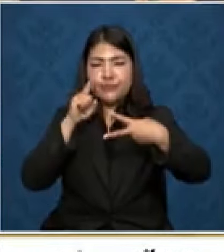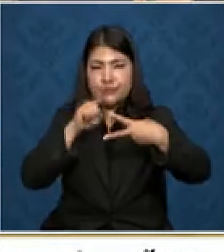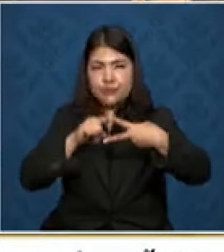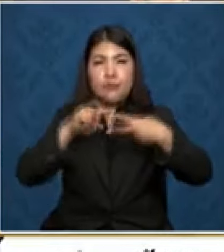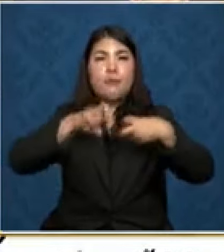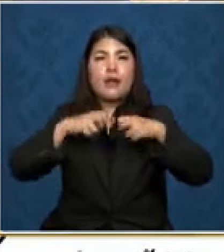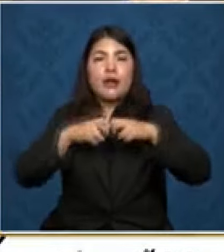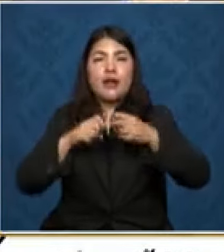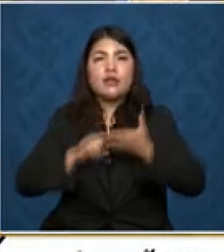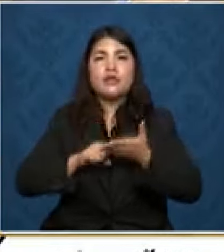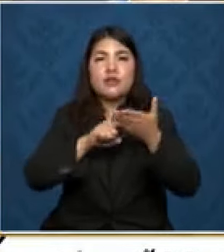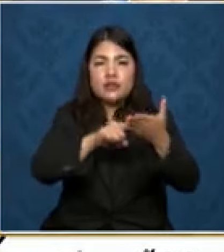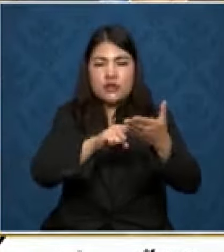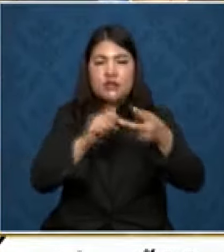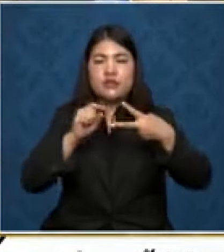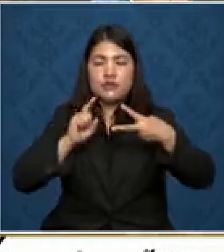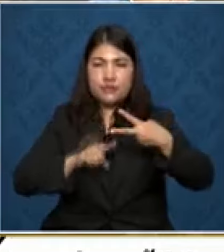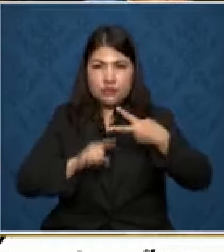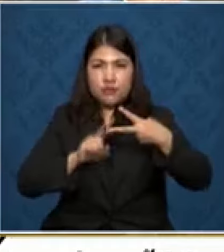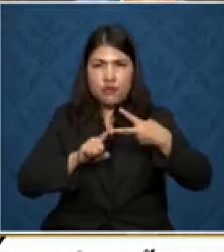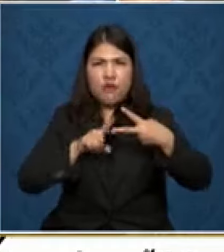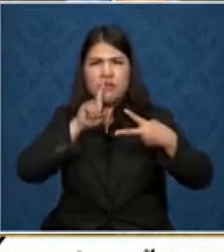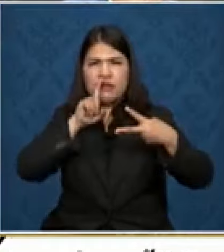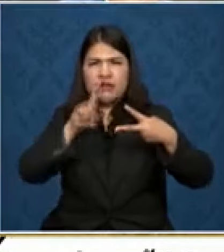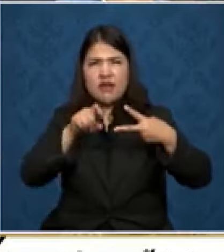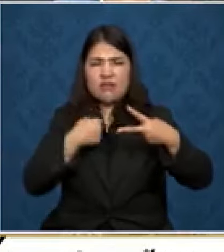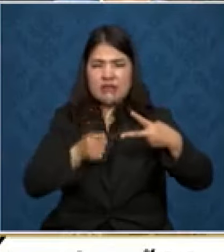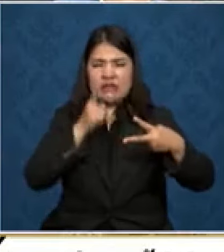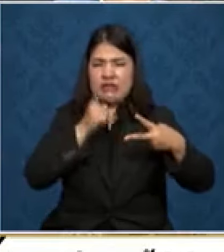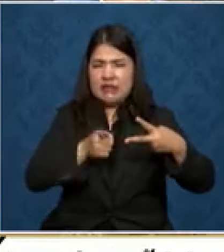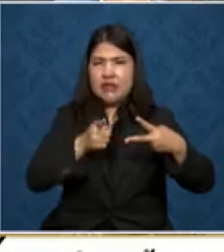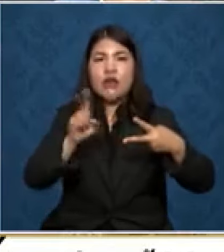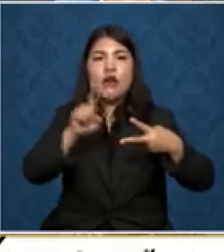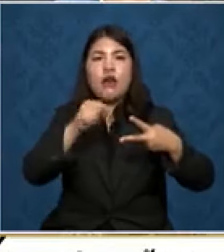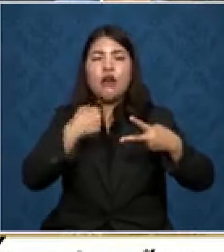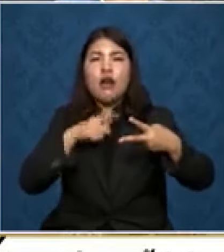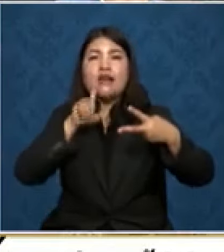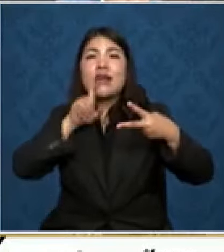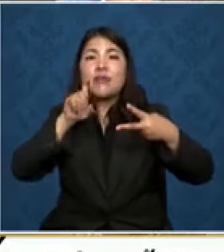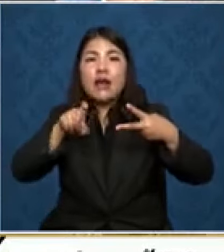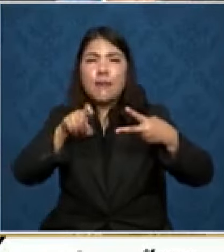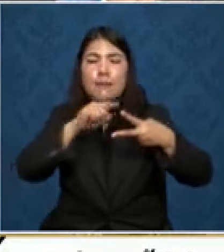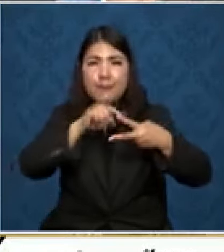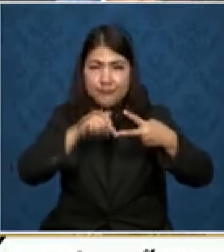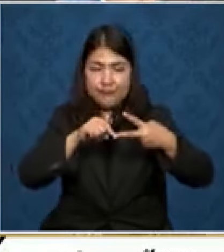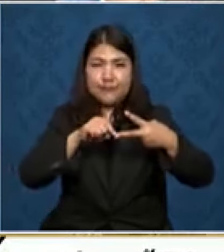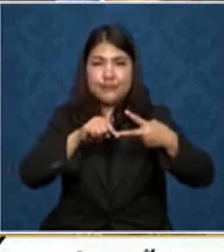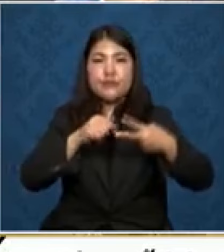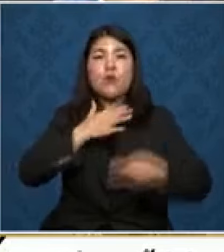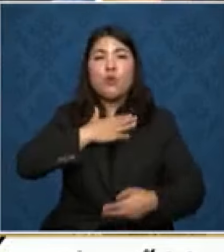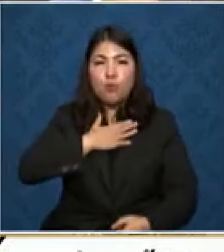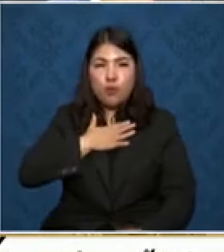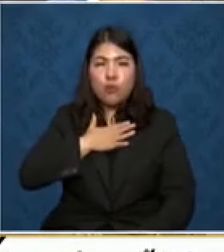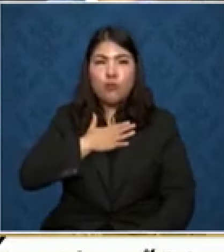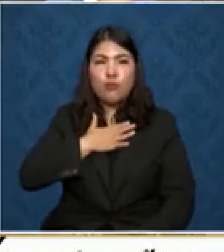ปัญหากับ 2ซักถามข้อเท็จจริงจากรัฐบาลเพราะฉะนั้นกระผม